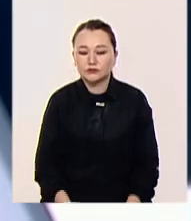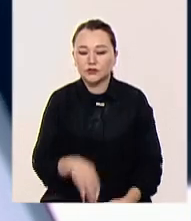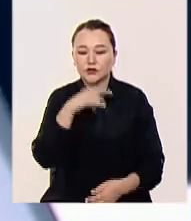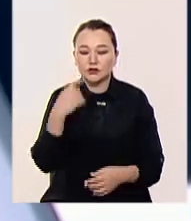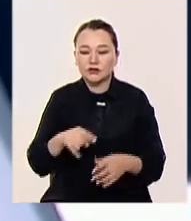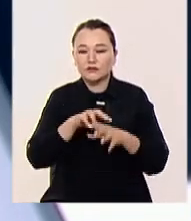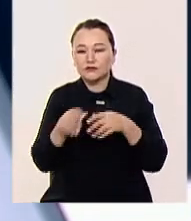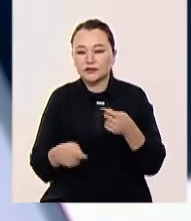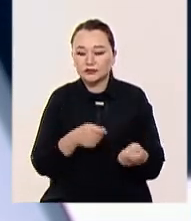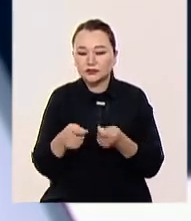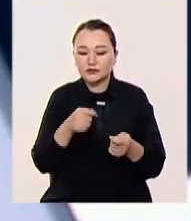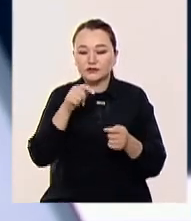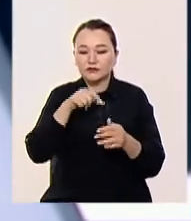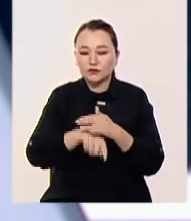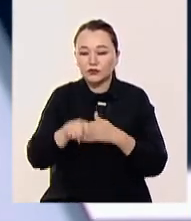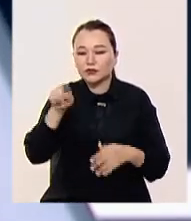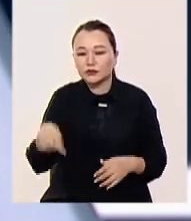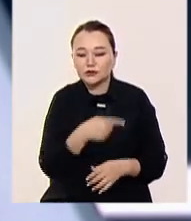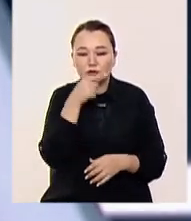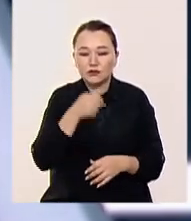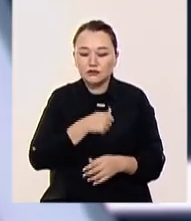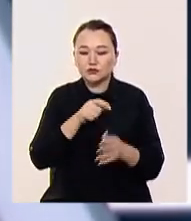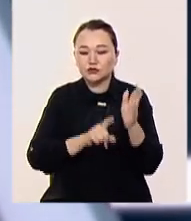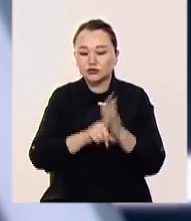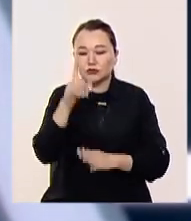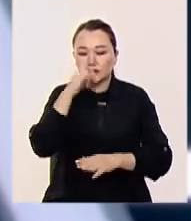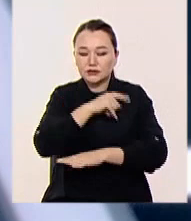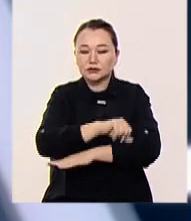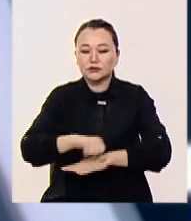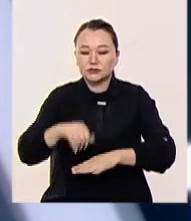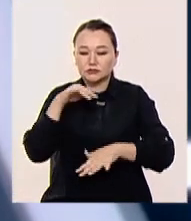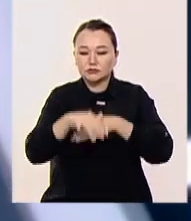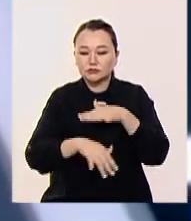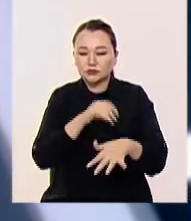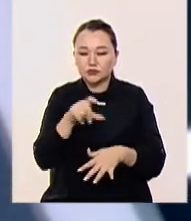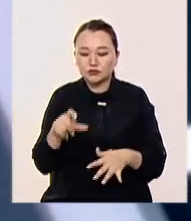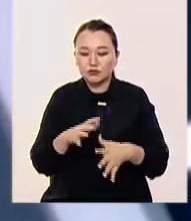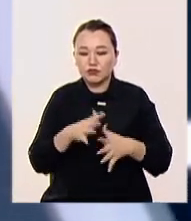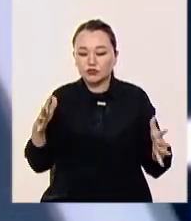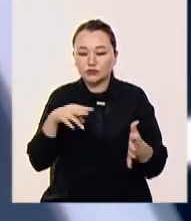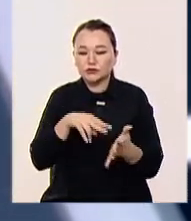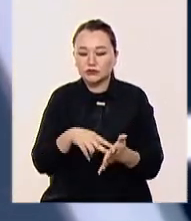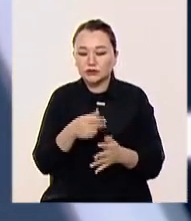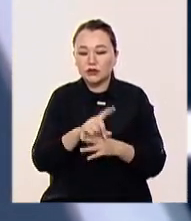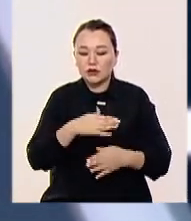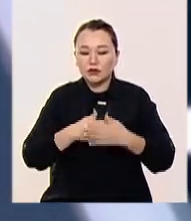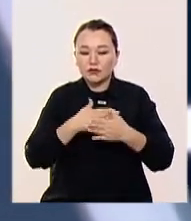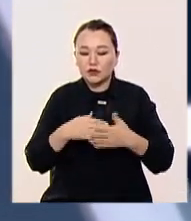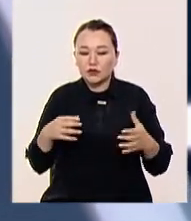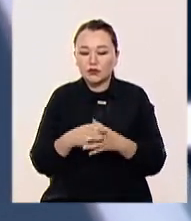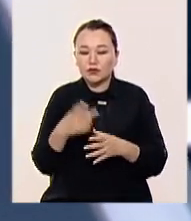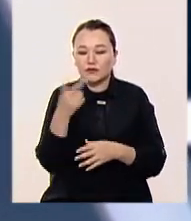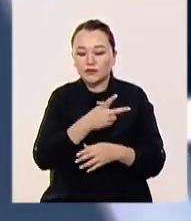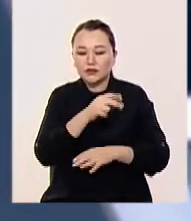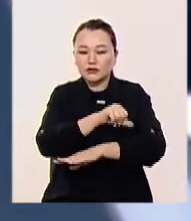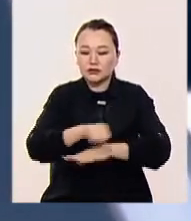Ресей билігі ішінара мобилизация жариялағалы Қазақстан шекарасына ағылған кісі қарасы көбейді. Осыған орай белсенді топтар екі ел